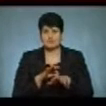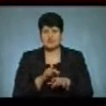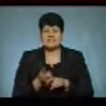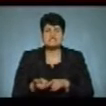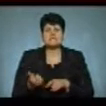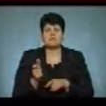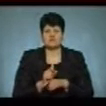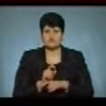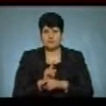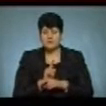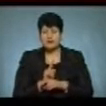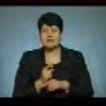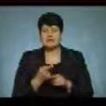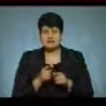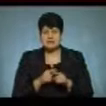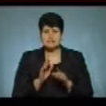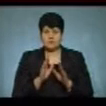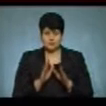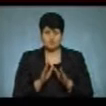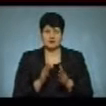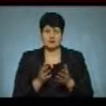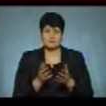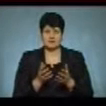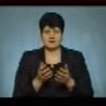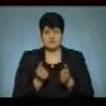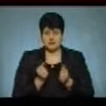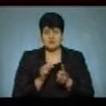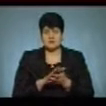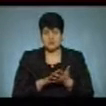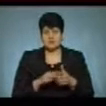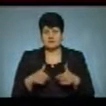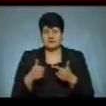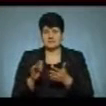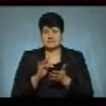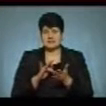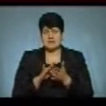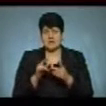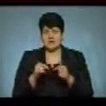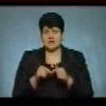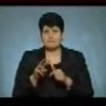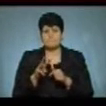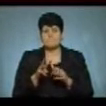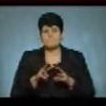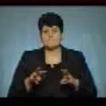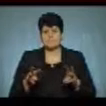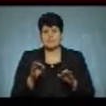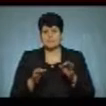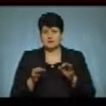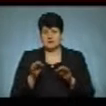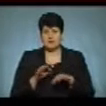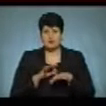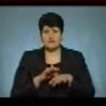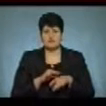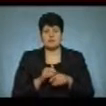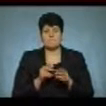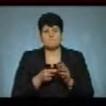перевищенням, ця заява до нас дійде, ми звертаємося до центрального органу, до Мінприроди для одержання згоди на проведення